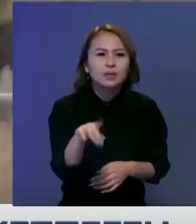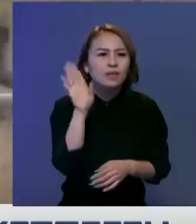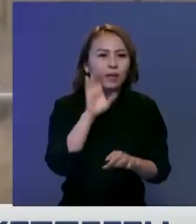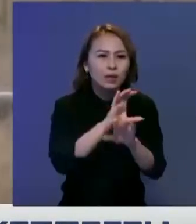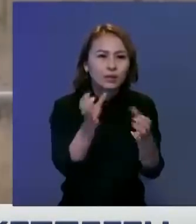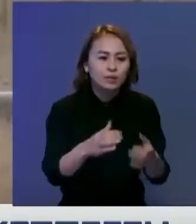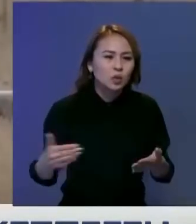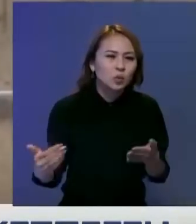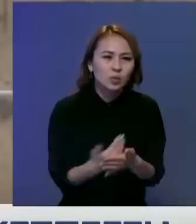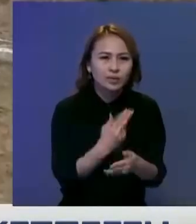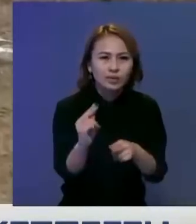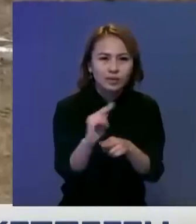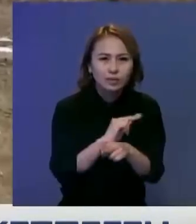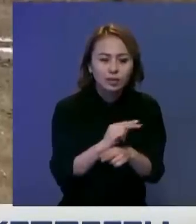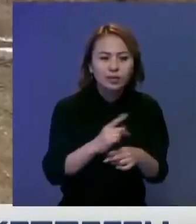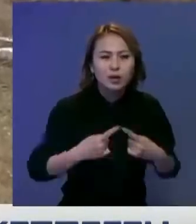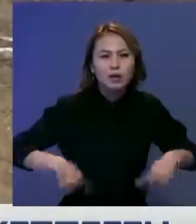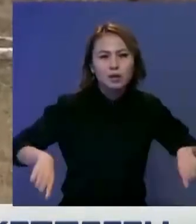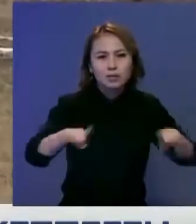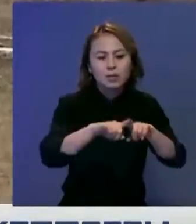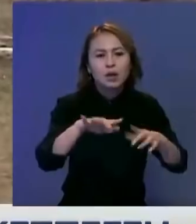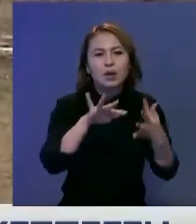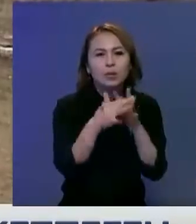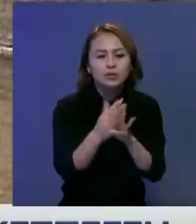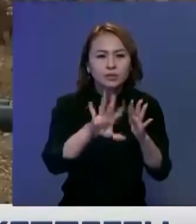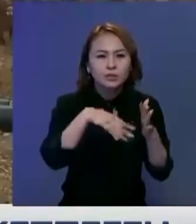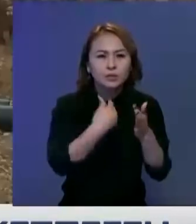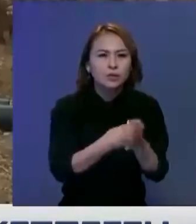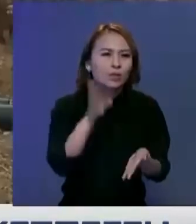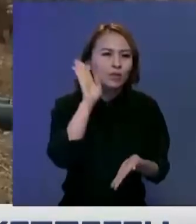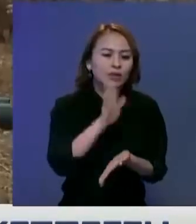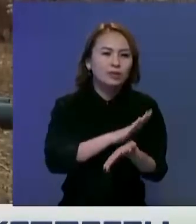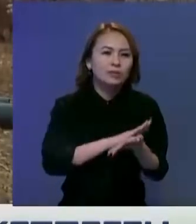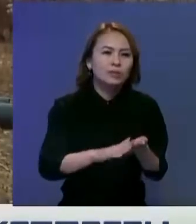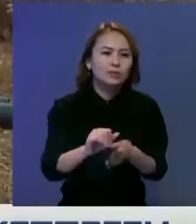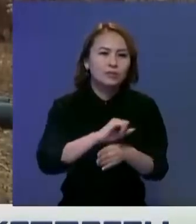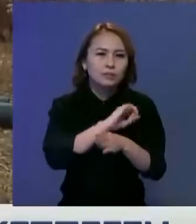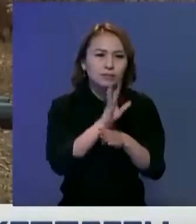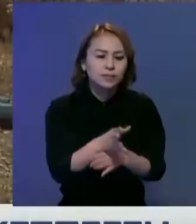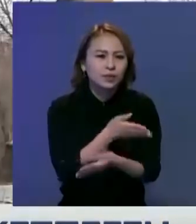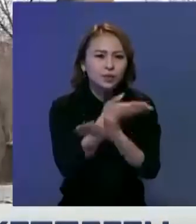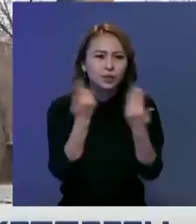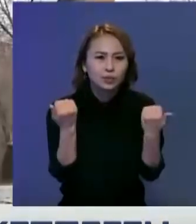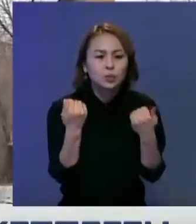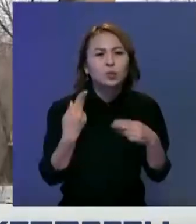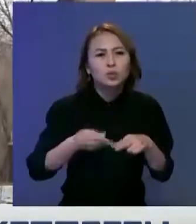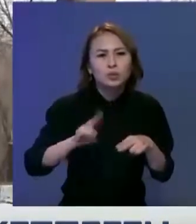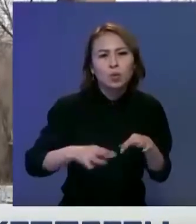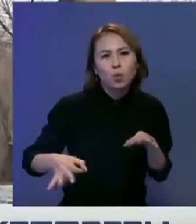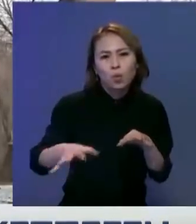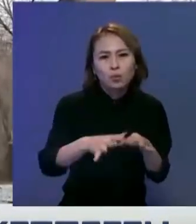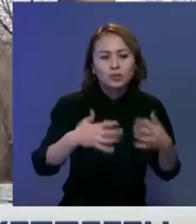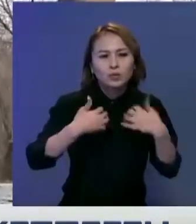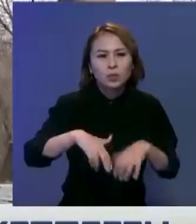қайта жаңғыртуды тапсырт. Жалпы аймақтағы ауылдарды әлігінгі дейін таза ауыз су мен қамту өсі толыға аяқталмаған. Обылыс бойынша